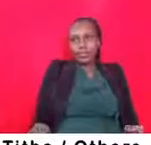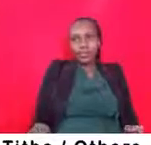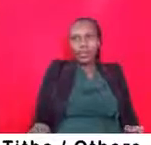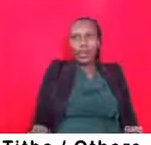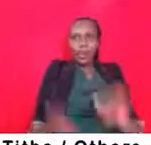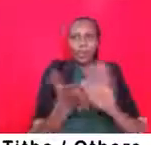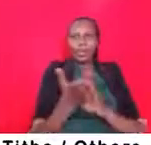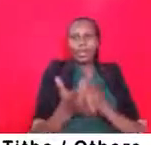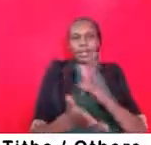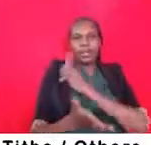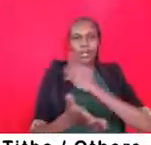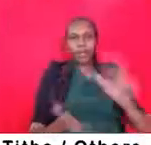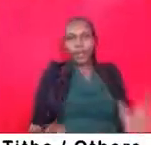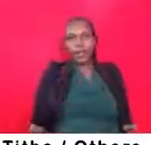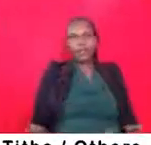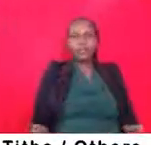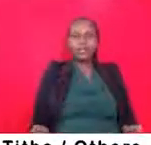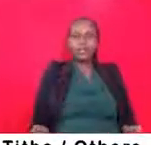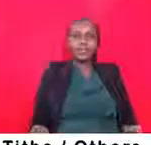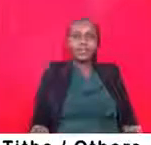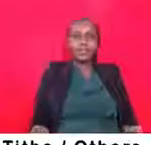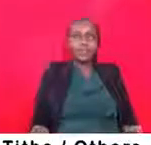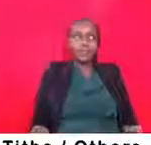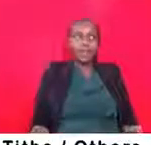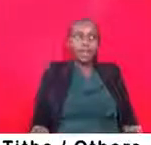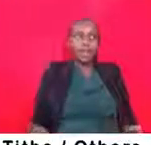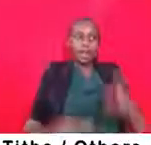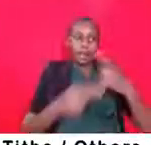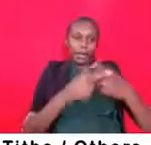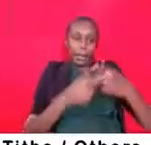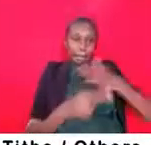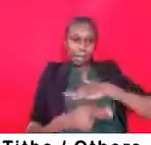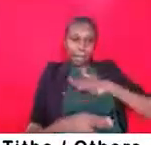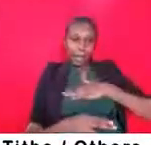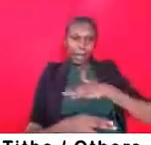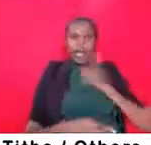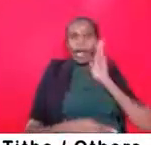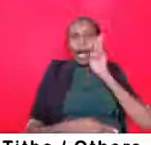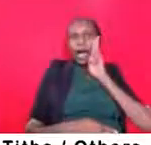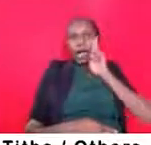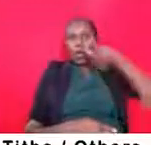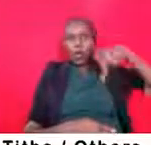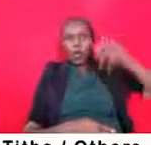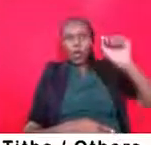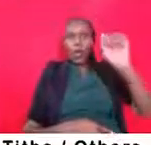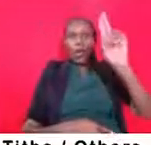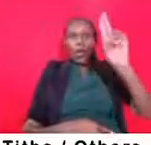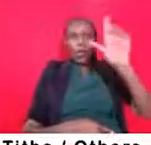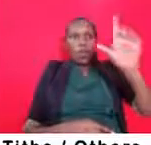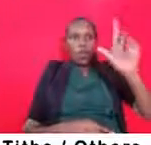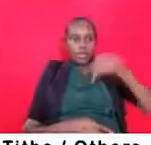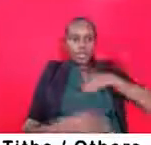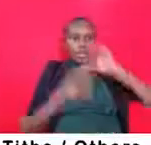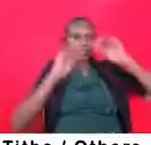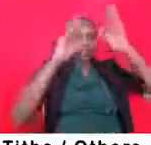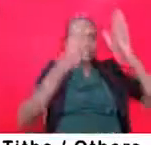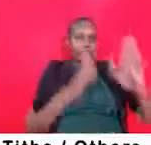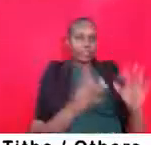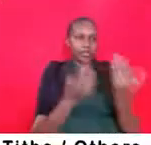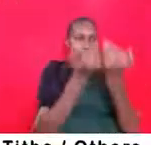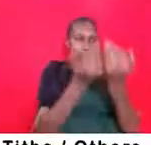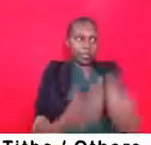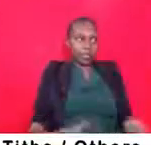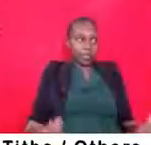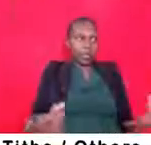Bwana Yesu asifiwe. Amina. Kwa majina naitwa Uncle Paul. Mimi ni mwalimu wa Sunday School.